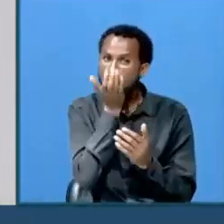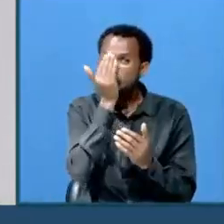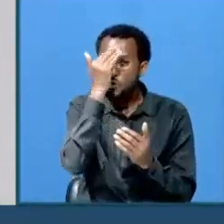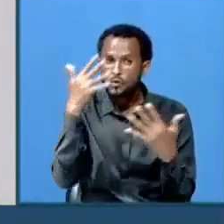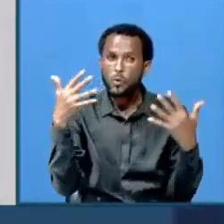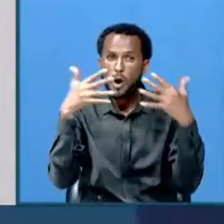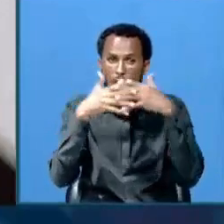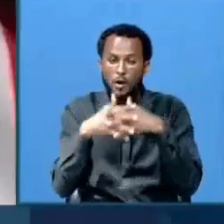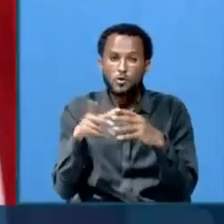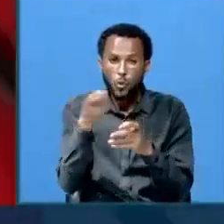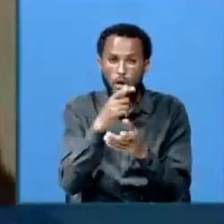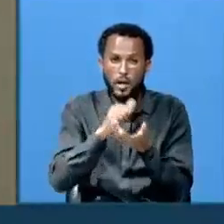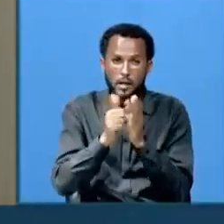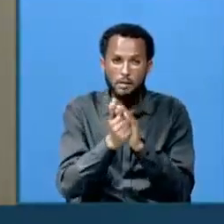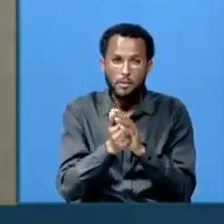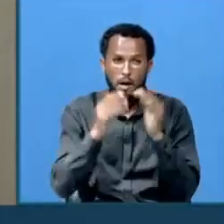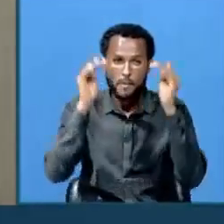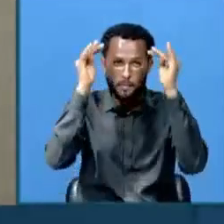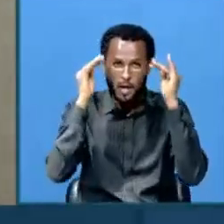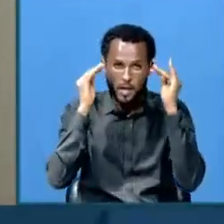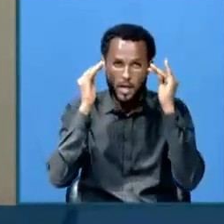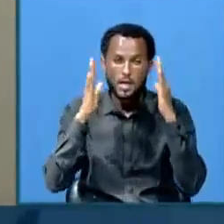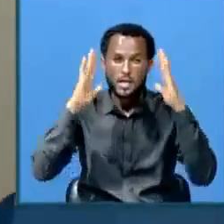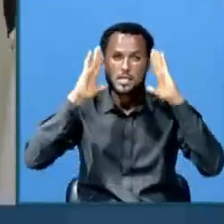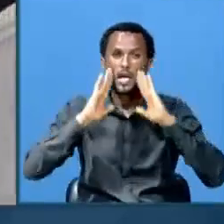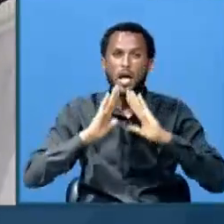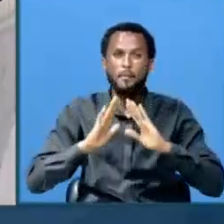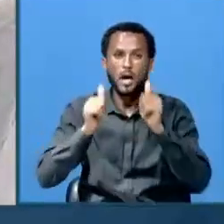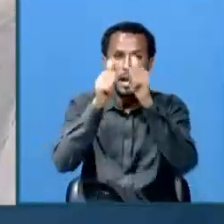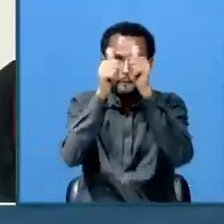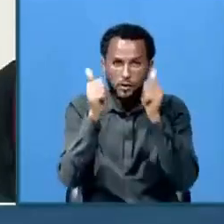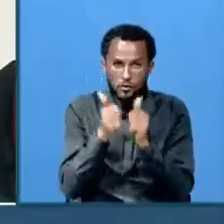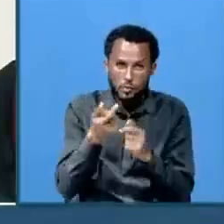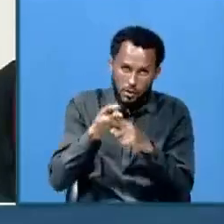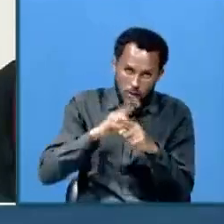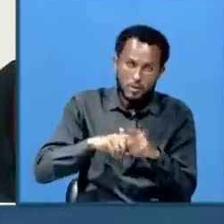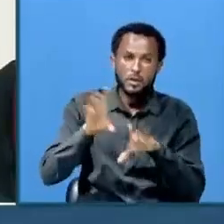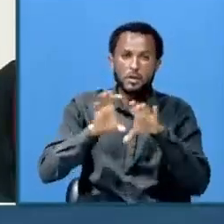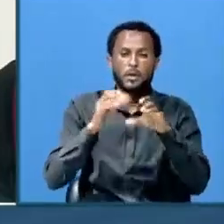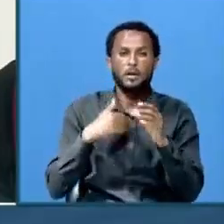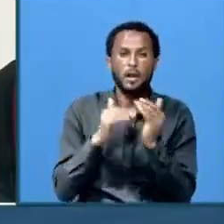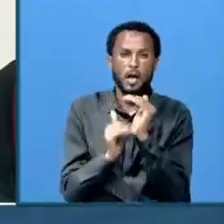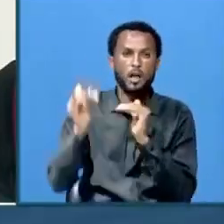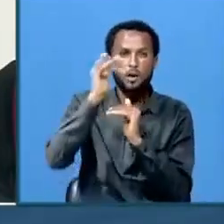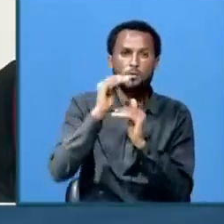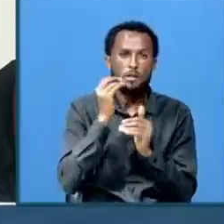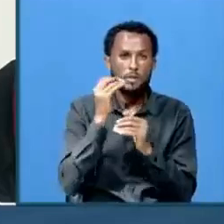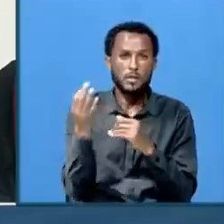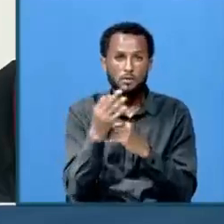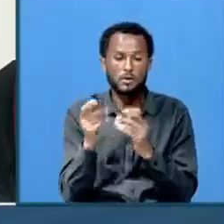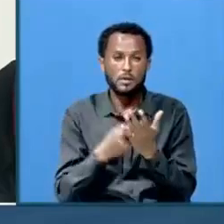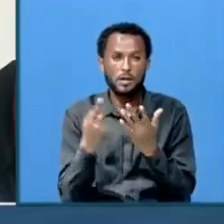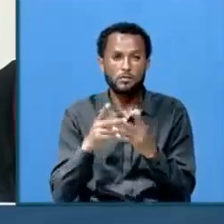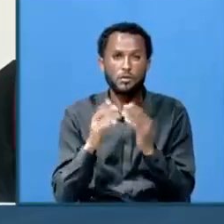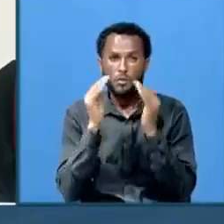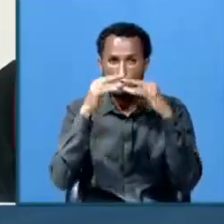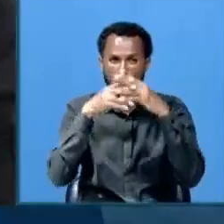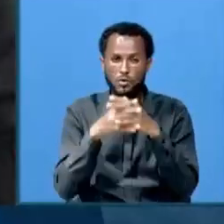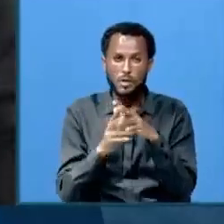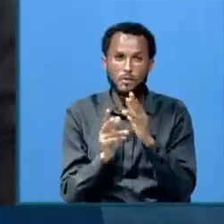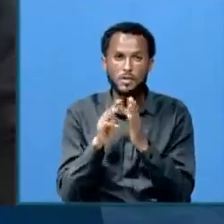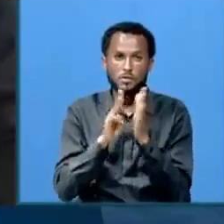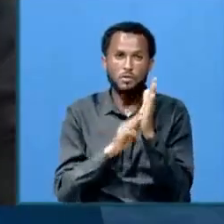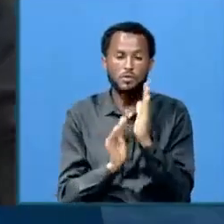ደቂ ዝኾንና ድማ መንበረ ሰላማ ናብቲ ታሪካዊ ቦቱ ናብ ኣኽሱም ክምለስ ክንገብር ኣለና። ላዕለዋይ ቤተ ክህነት ኦርቶዶክስ ተዋህዶ ትግራይ ናብ ብርኪ ሲኖዶስ